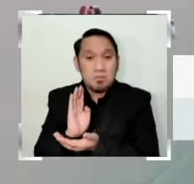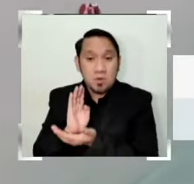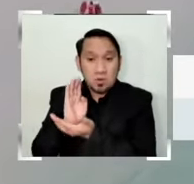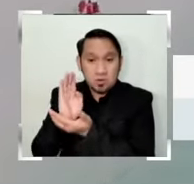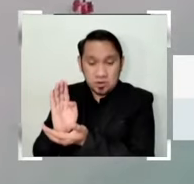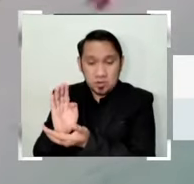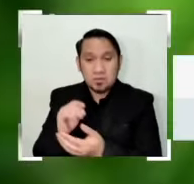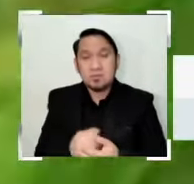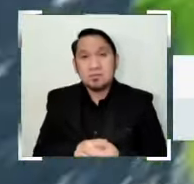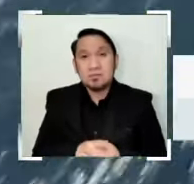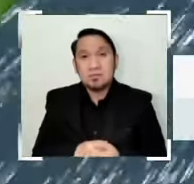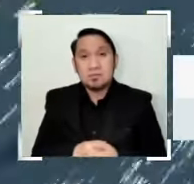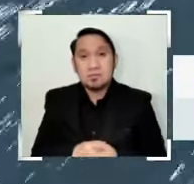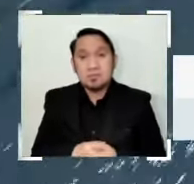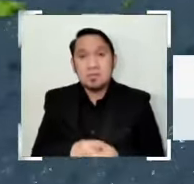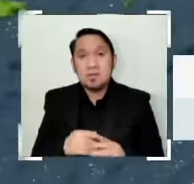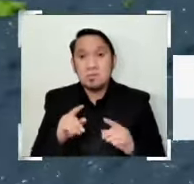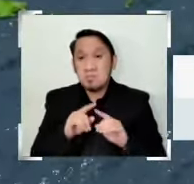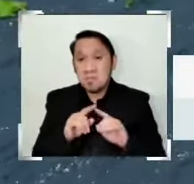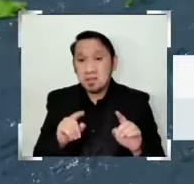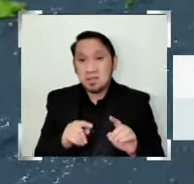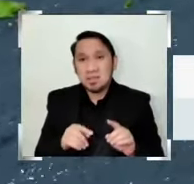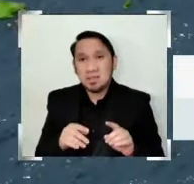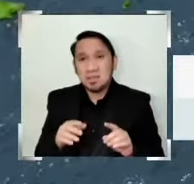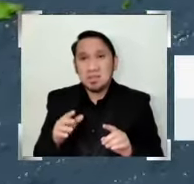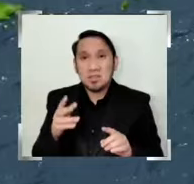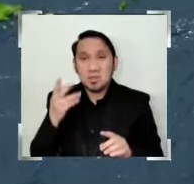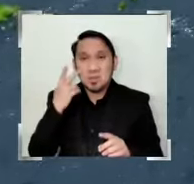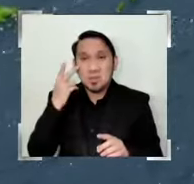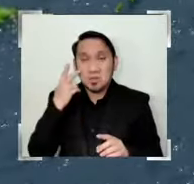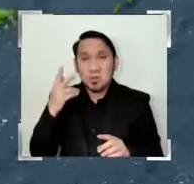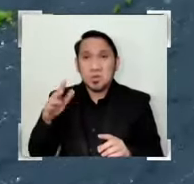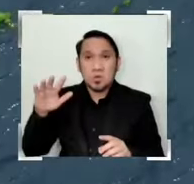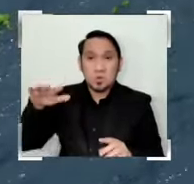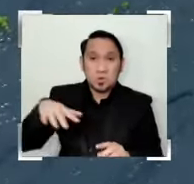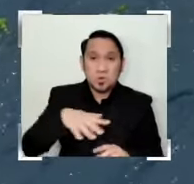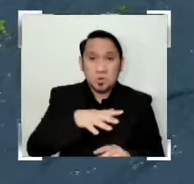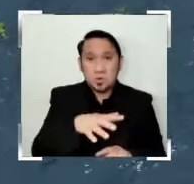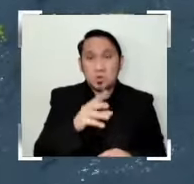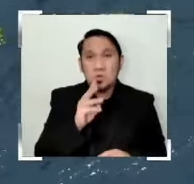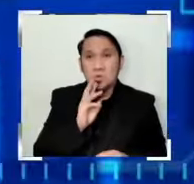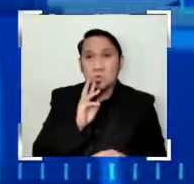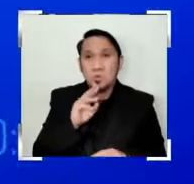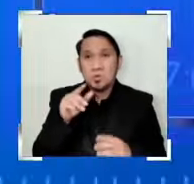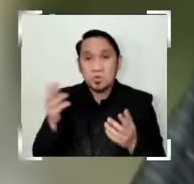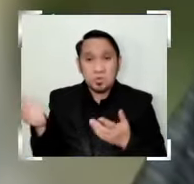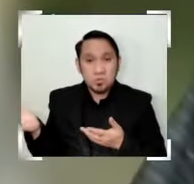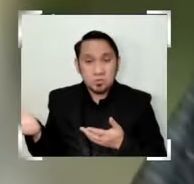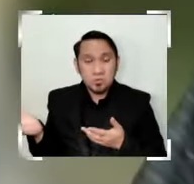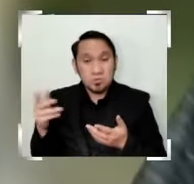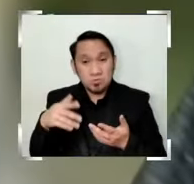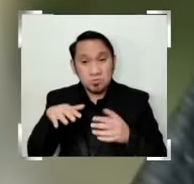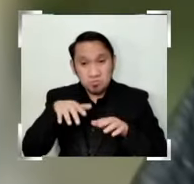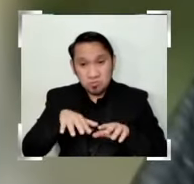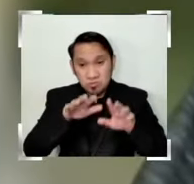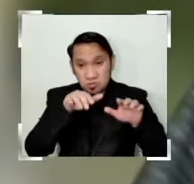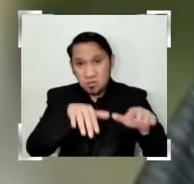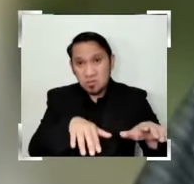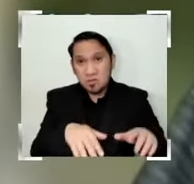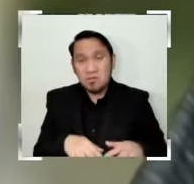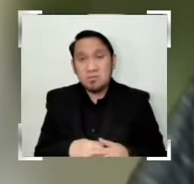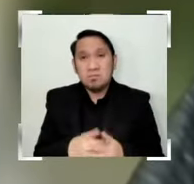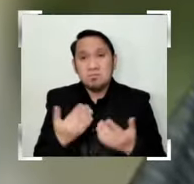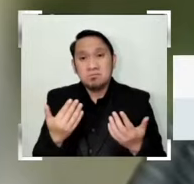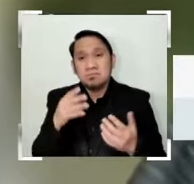Oriental Mindoro, pero nasa kabilang direksyon ng agos ng dagat kung saan daw dadalhin ang langis. Based on projections